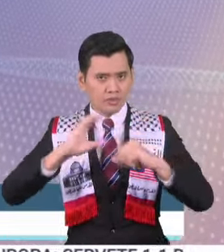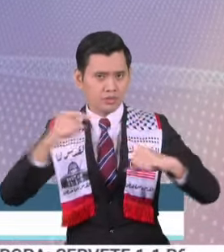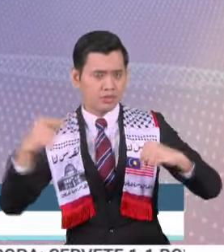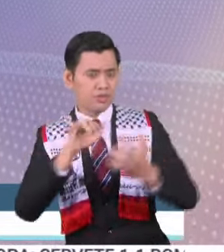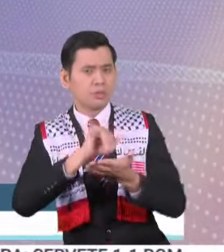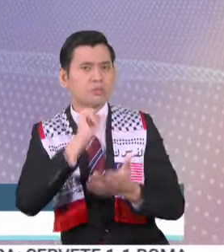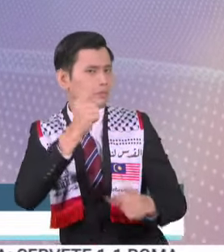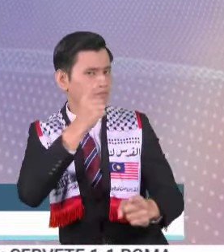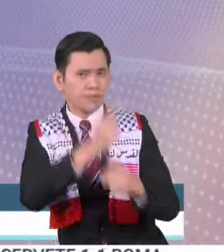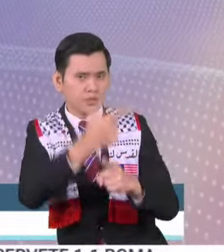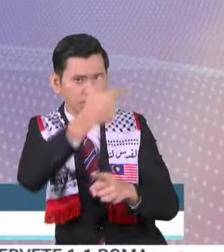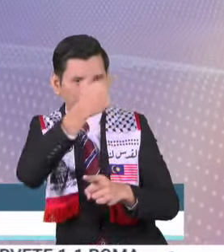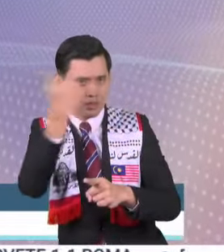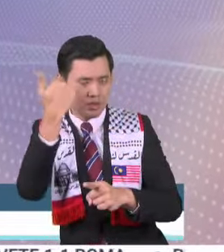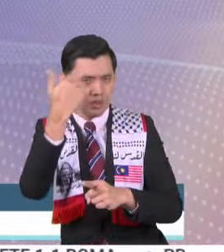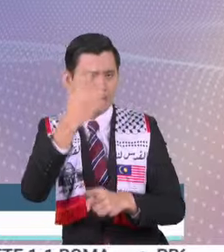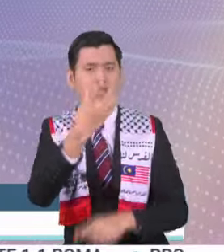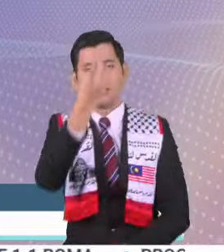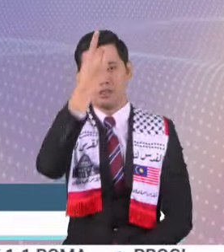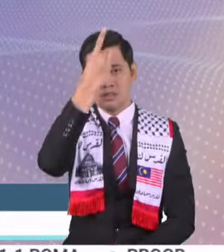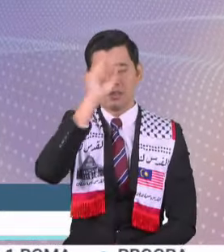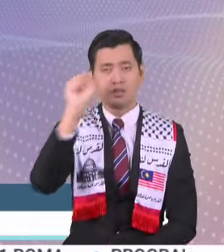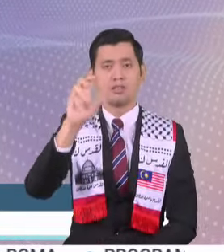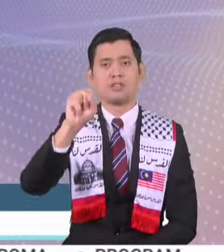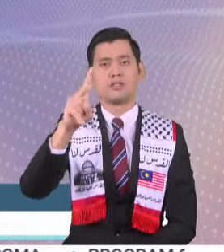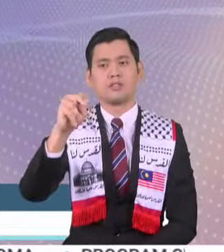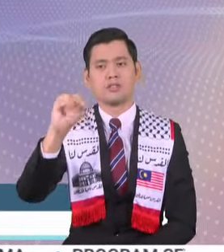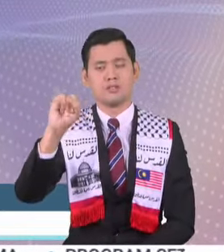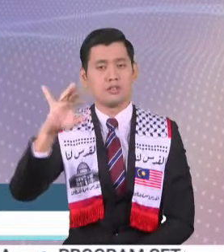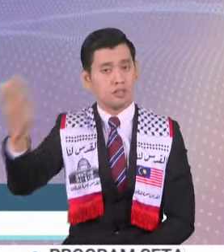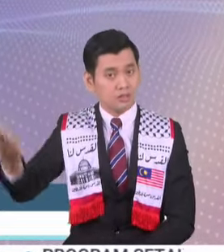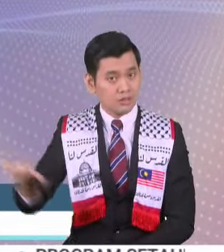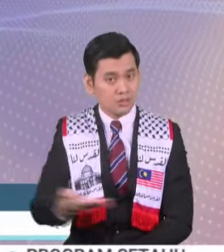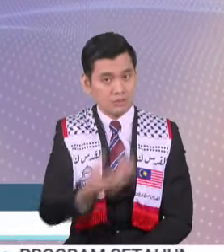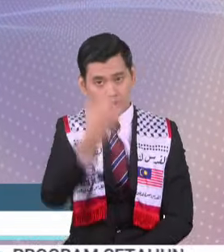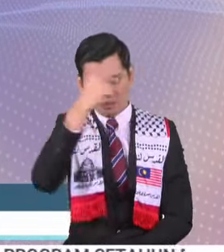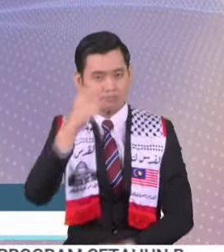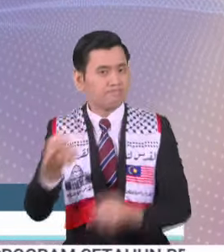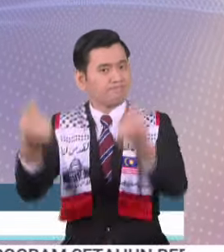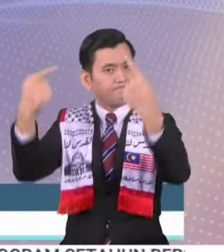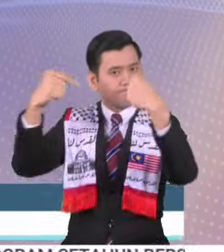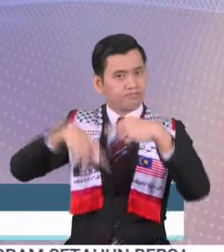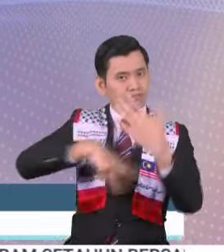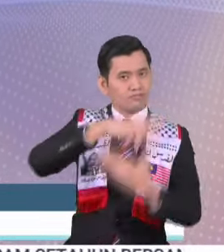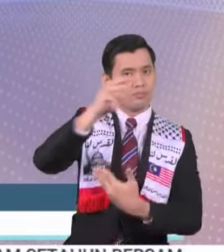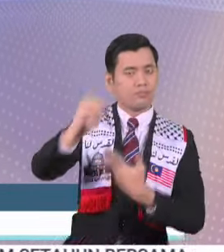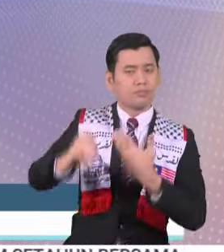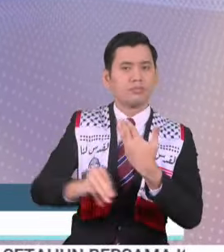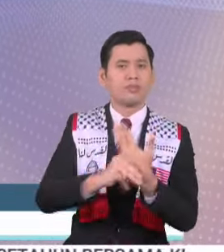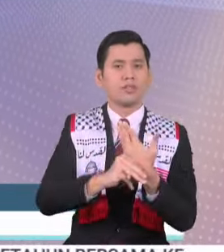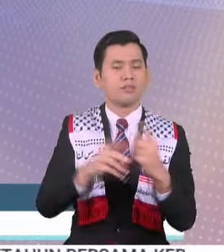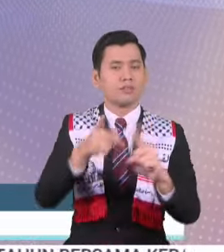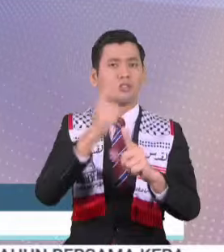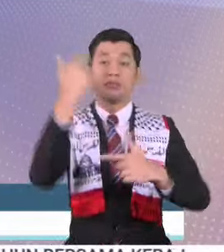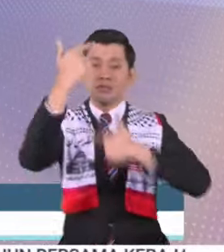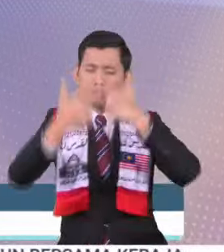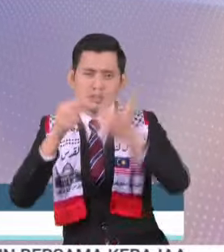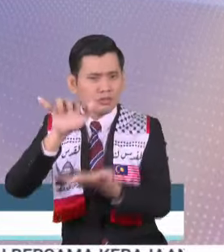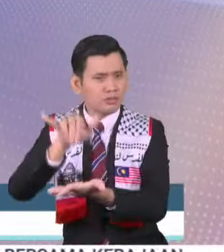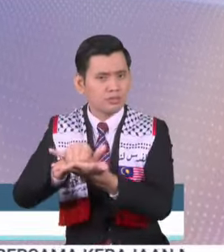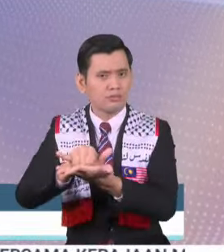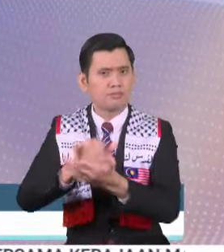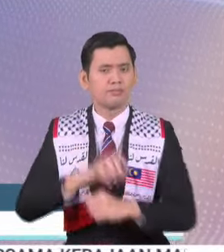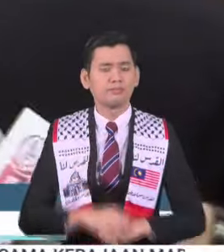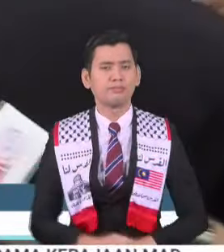tidak benar kerana Datuk Seri Mohamad Sanusi pada asalnya hanya dijemput menghadiri satu segmen daripada keseluruhan lawatan